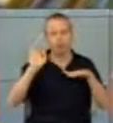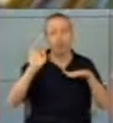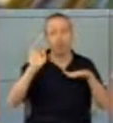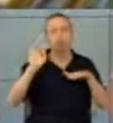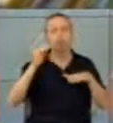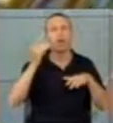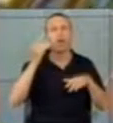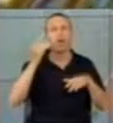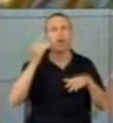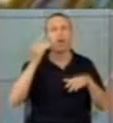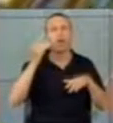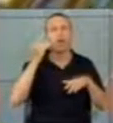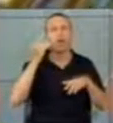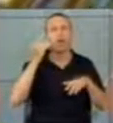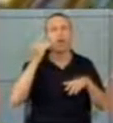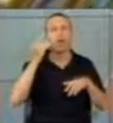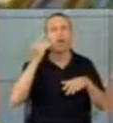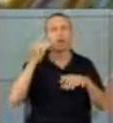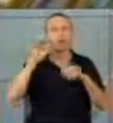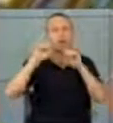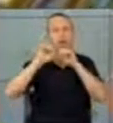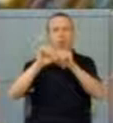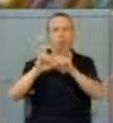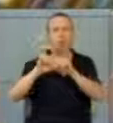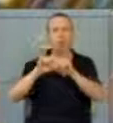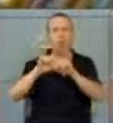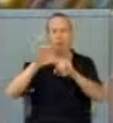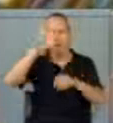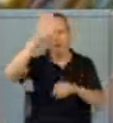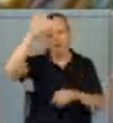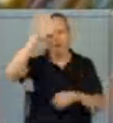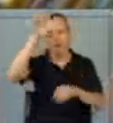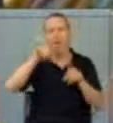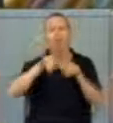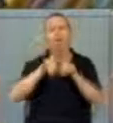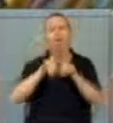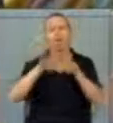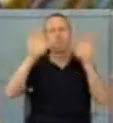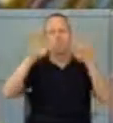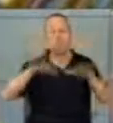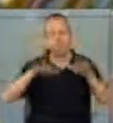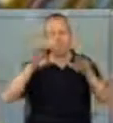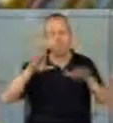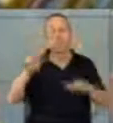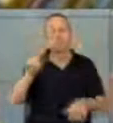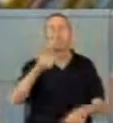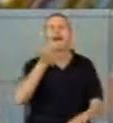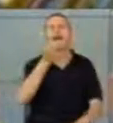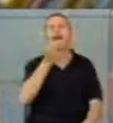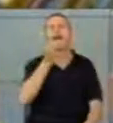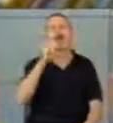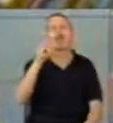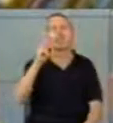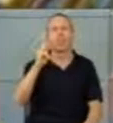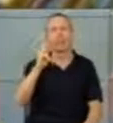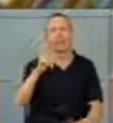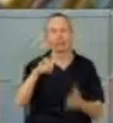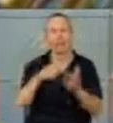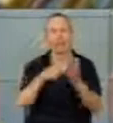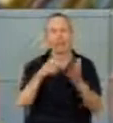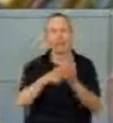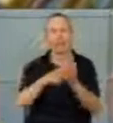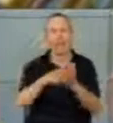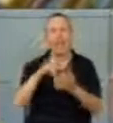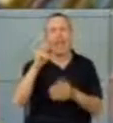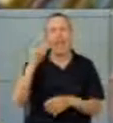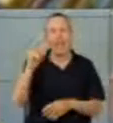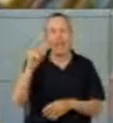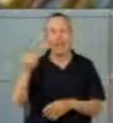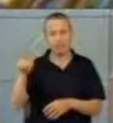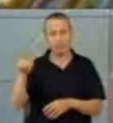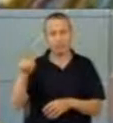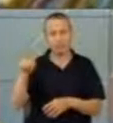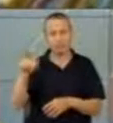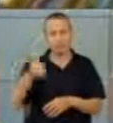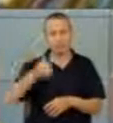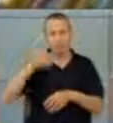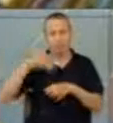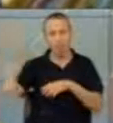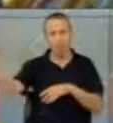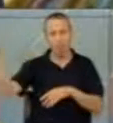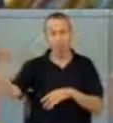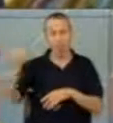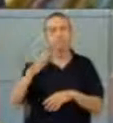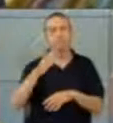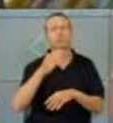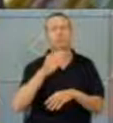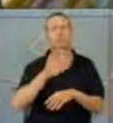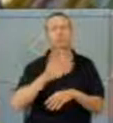באחים המוסלמים ובקטר? ולכן קרי רוצה לשמר את החמאס. הרצון של האמריקאים האלה להגיע להפסקת